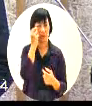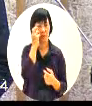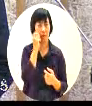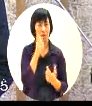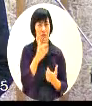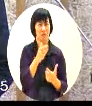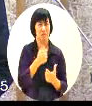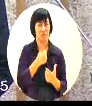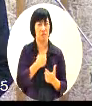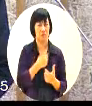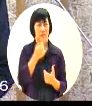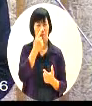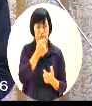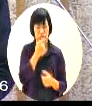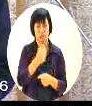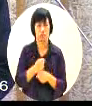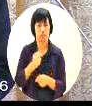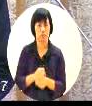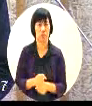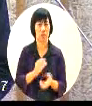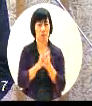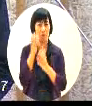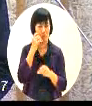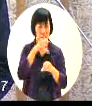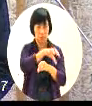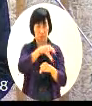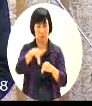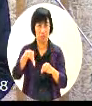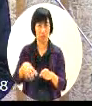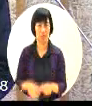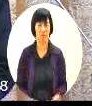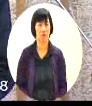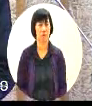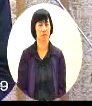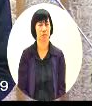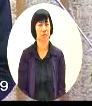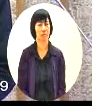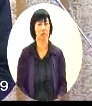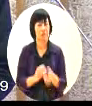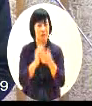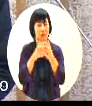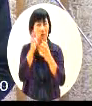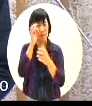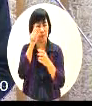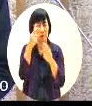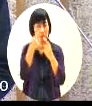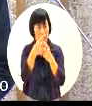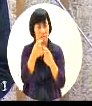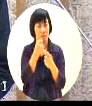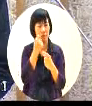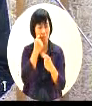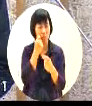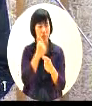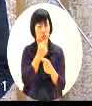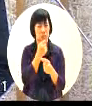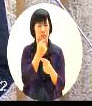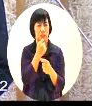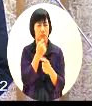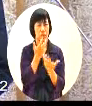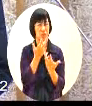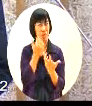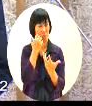检讨，即个真愿意做。啊，像机关嘛是同款，机关呢一定要看你讲有人啊需要，那无假，那么会